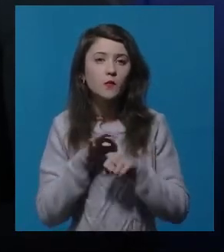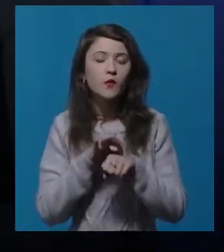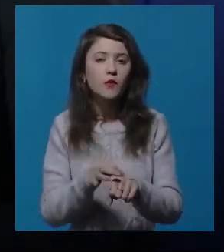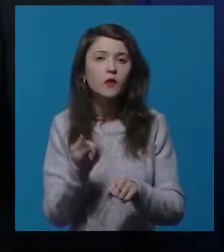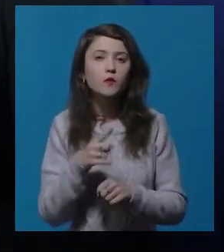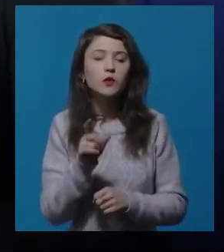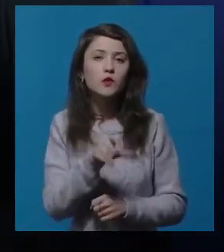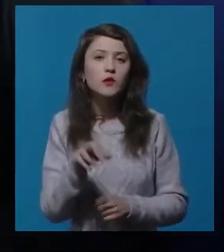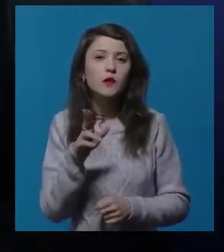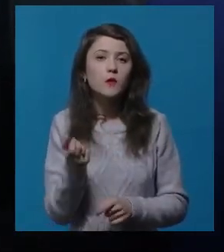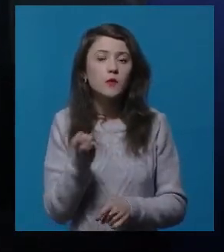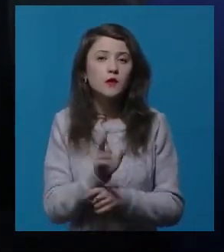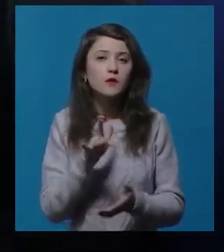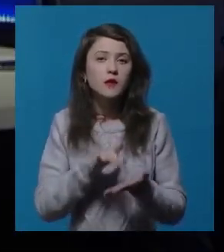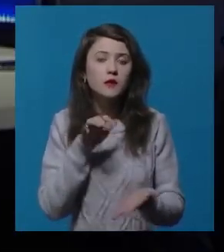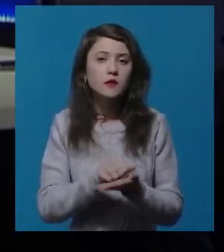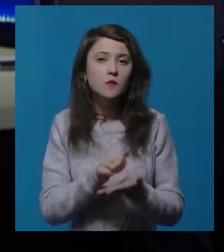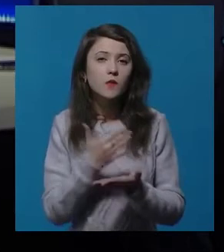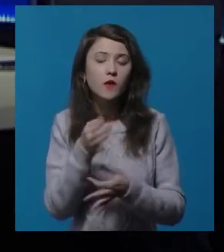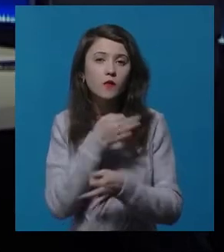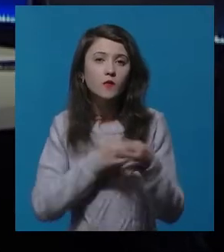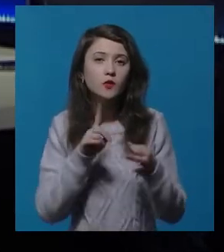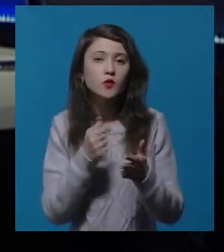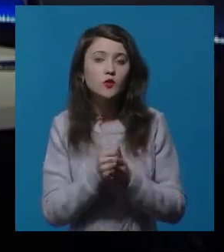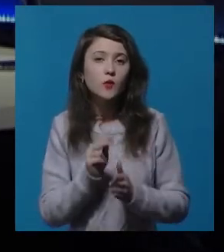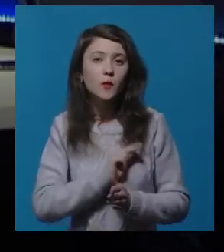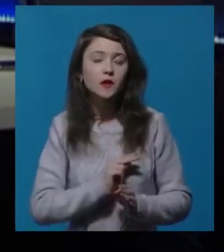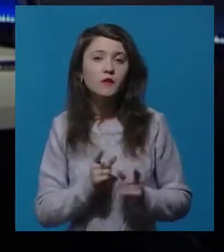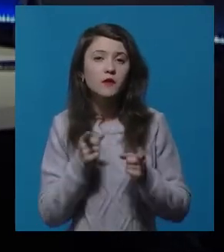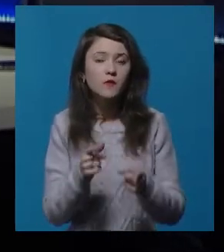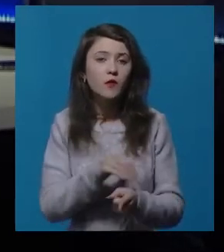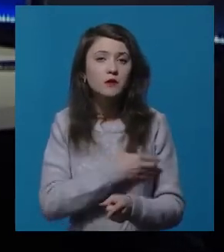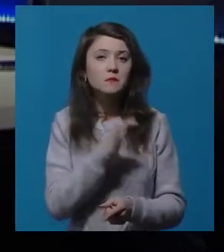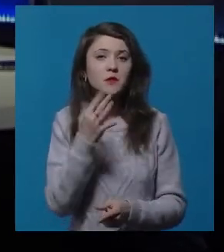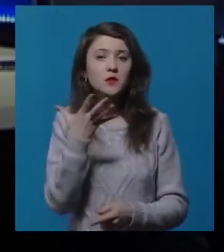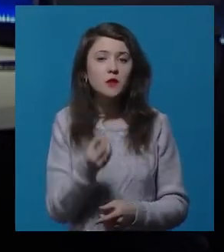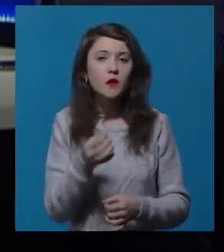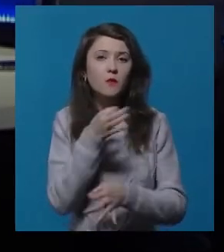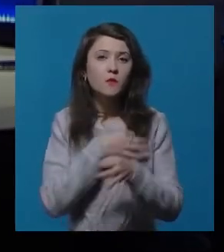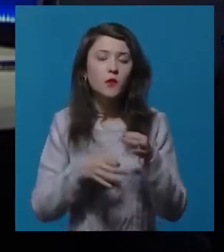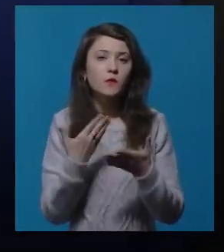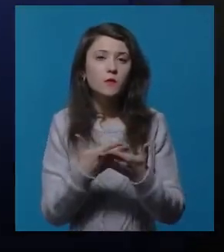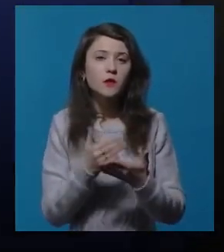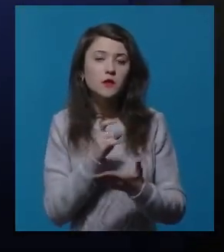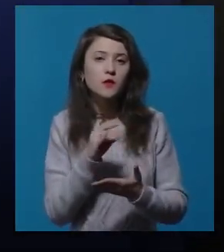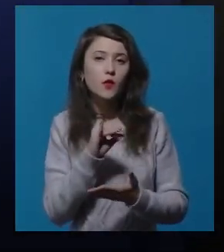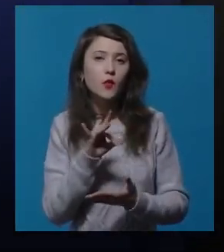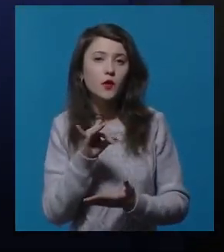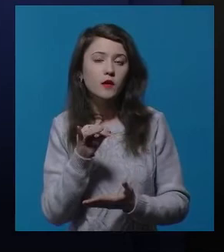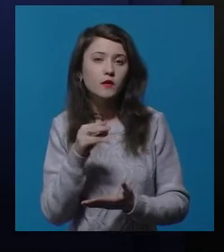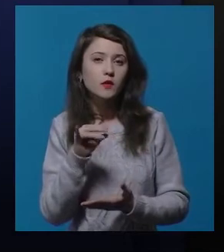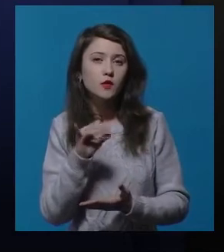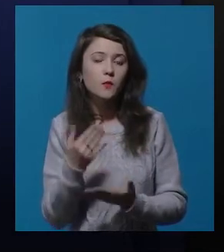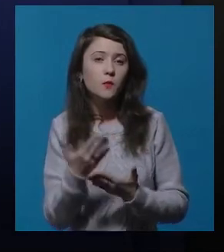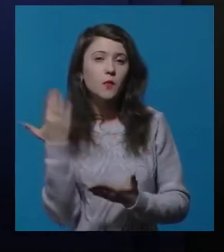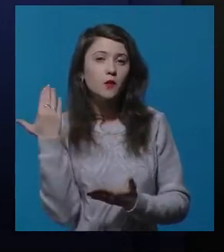людина, яка пройшла в центр зайнятості, вона консультується щодо працевлаштування, вона б хотіла ще проконсультуватися з певного юридичного питання, наприклад, минулої роботи,